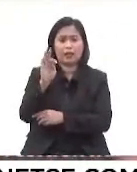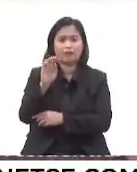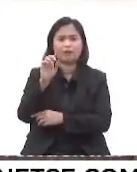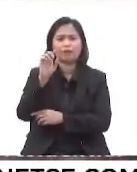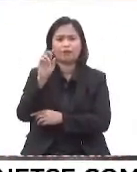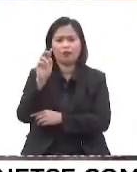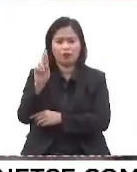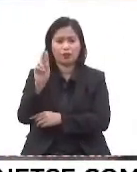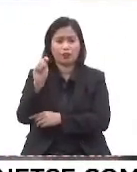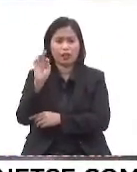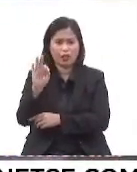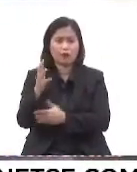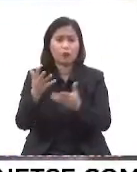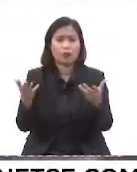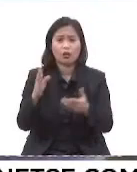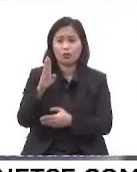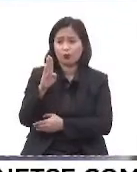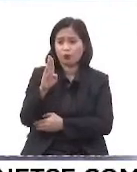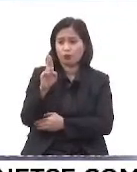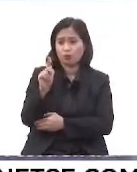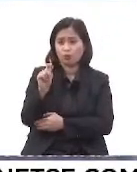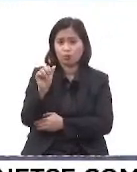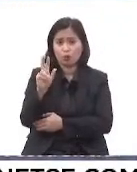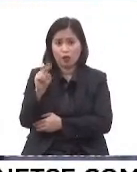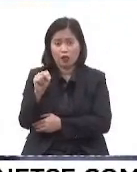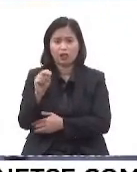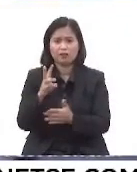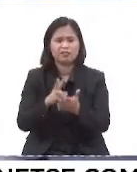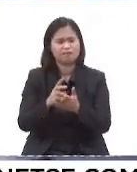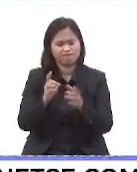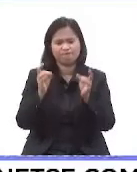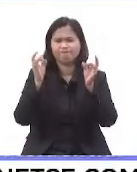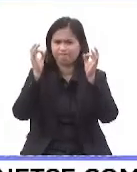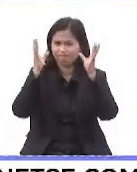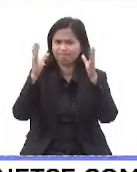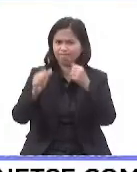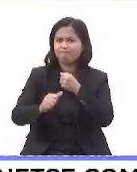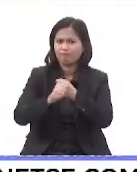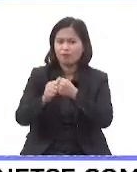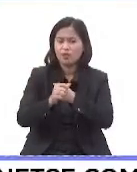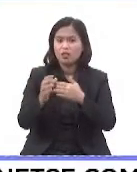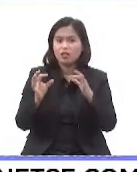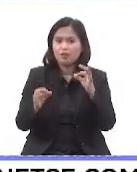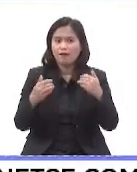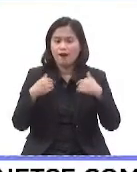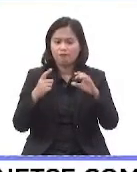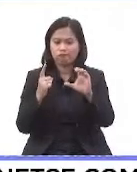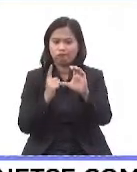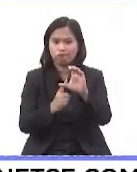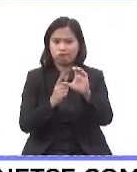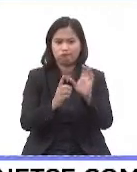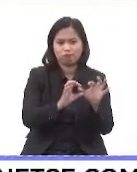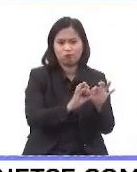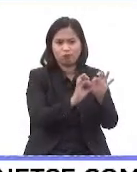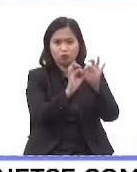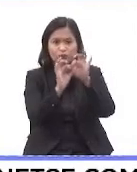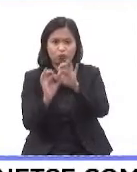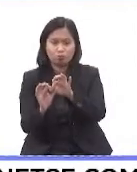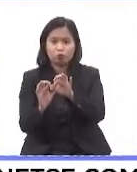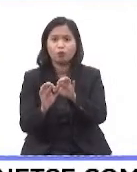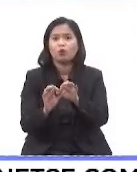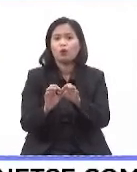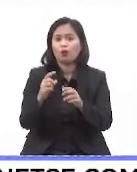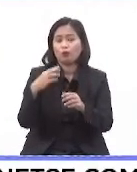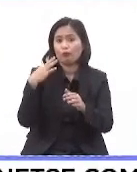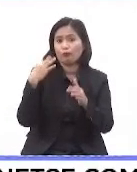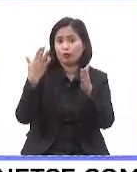NTF-LCAC sa Butuan City, sinabi ng Pangulo na mapanganib kung may alyansa sa mga komunista ang mga kandidato ngayong